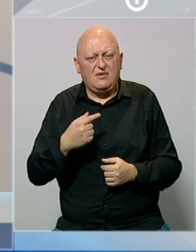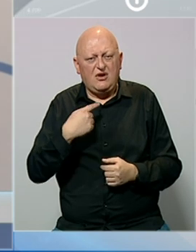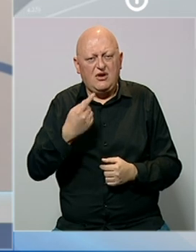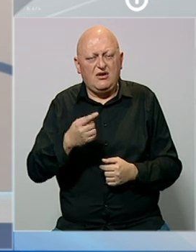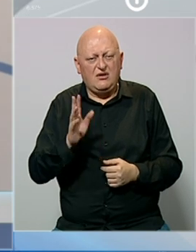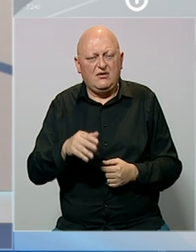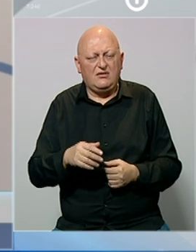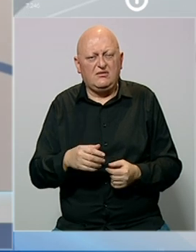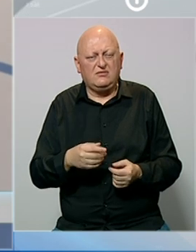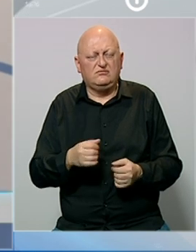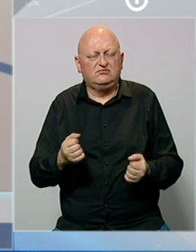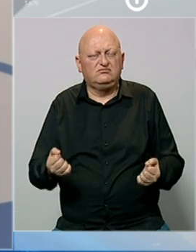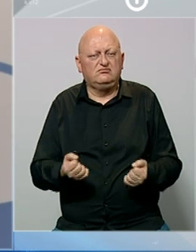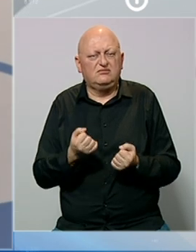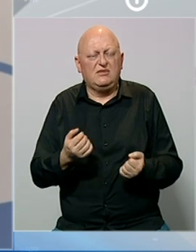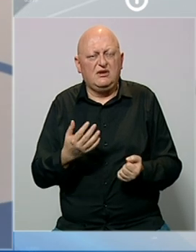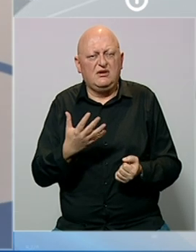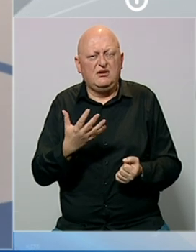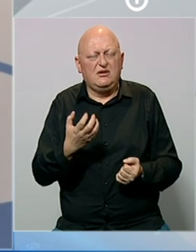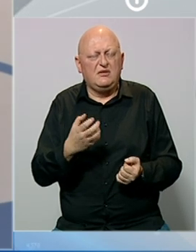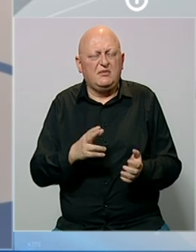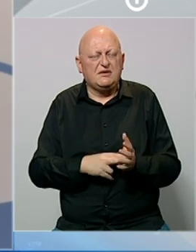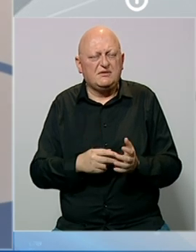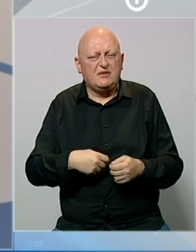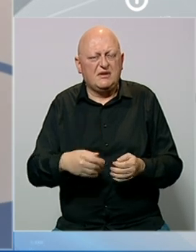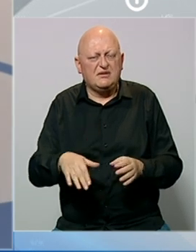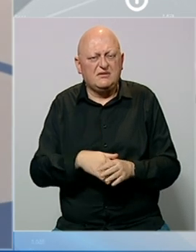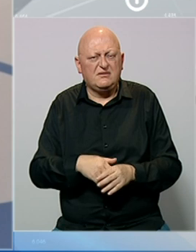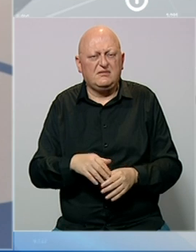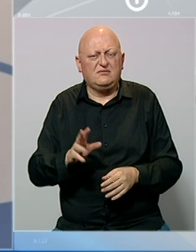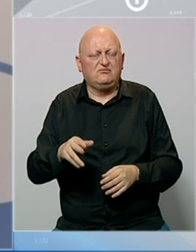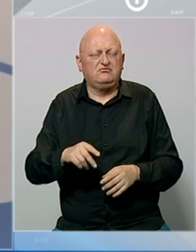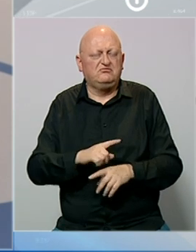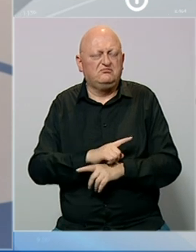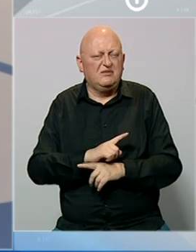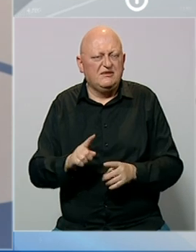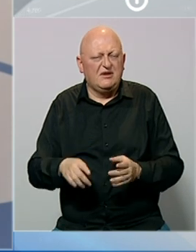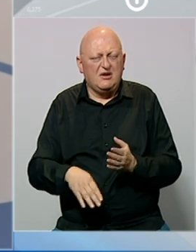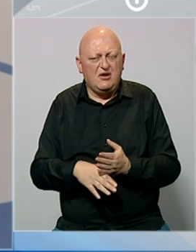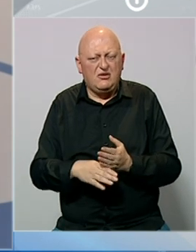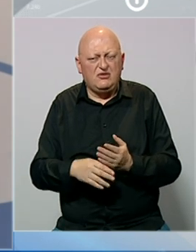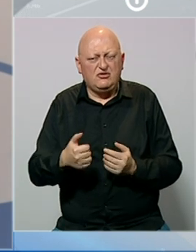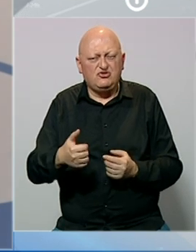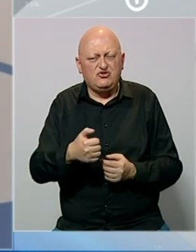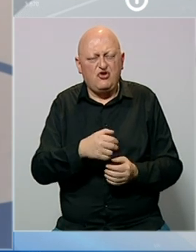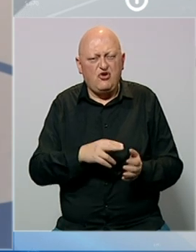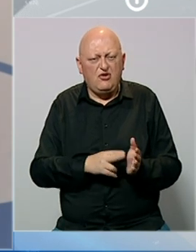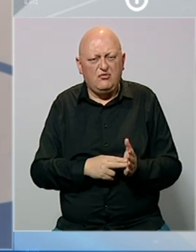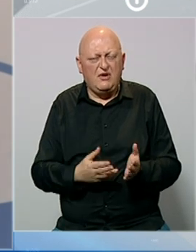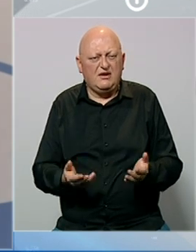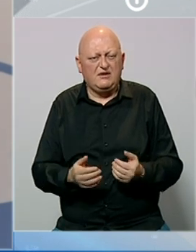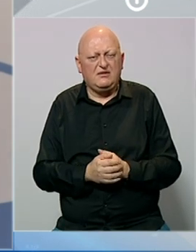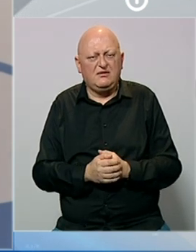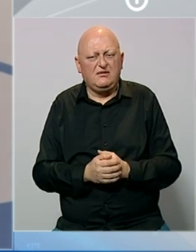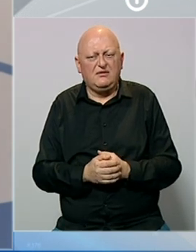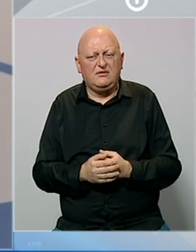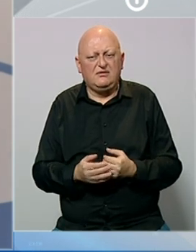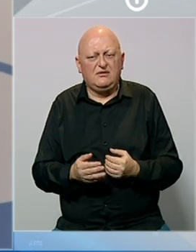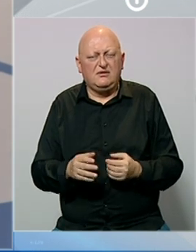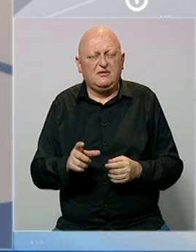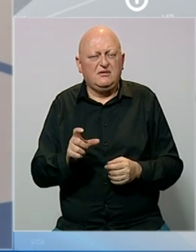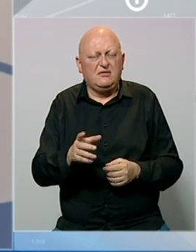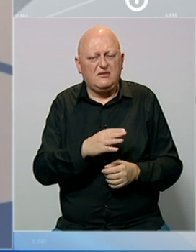imamo u vlada federacije 100 maraka za sve nezaposlene, dvije nove tranše u Republici Srpskoj po 100 maraka, nova tranša za